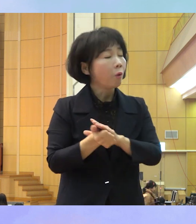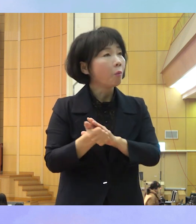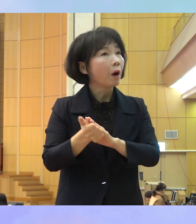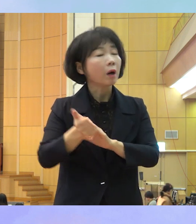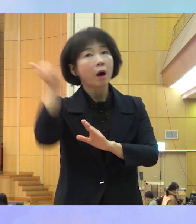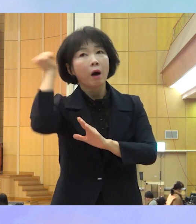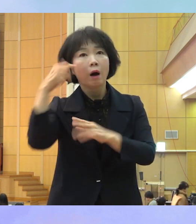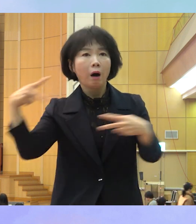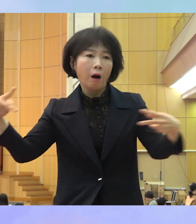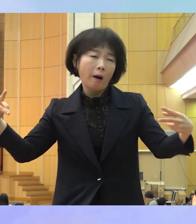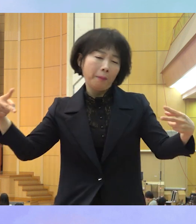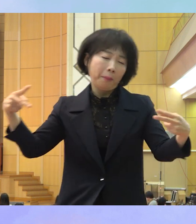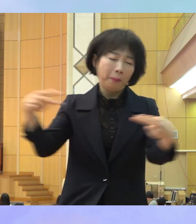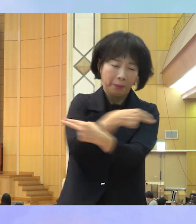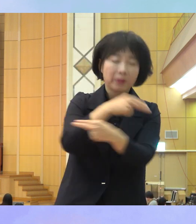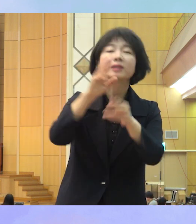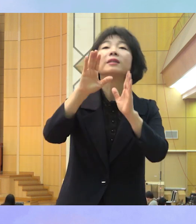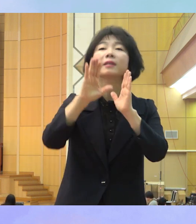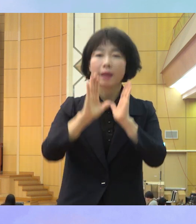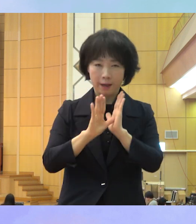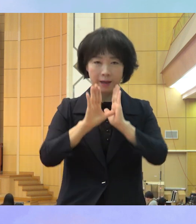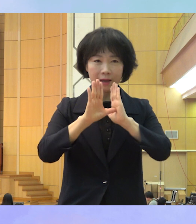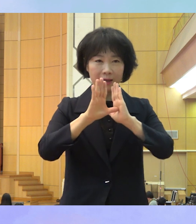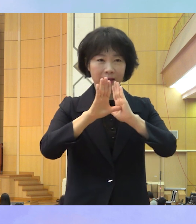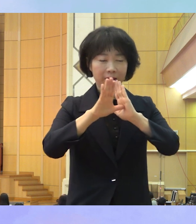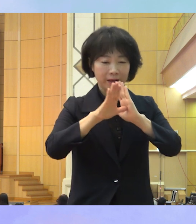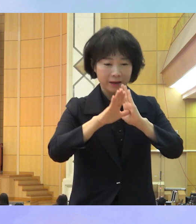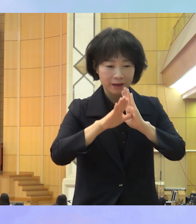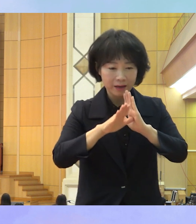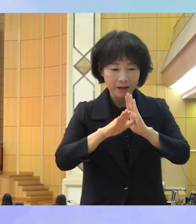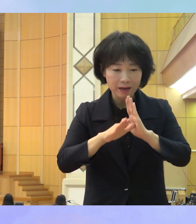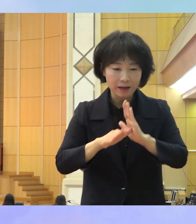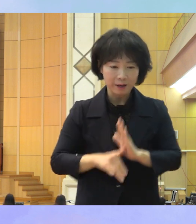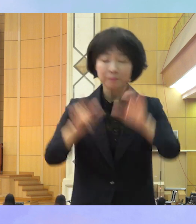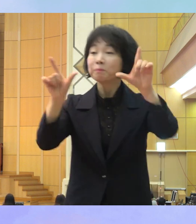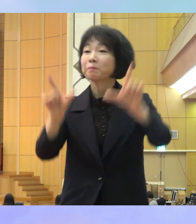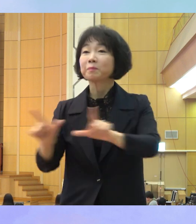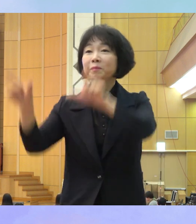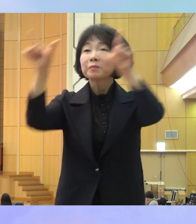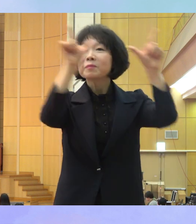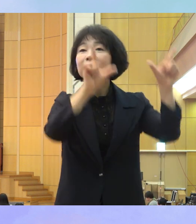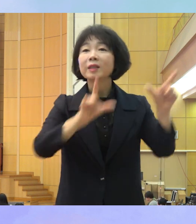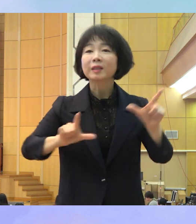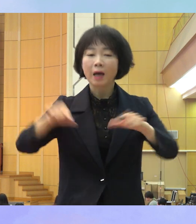나의 소망이 끊어질 때